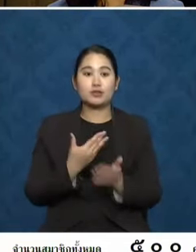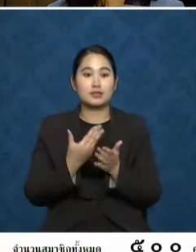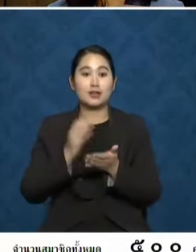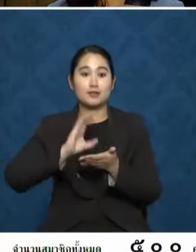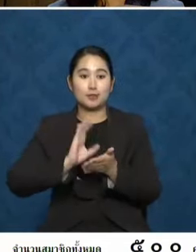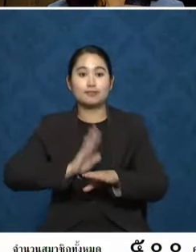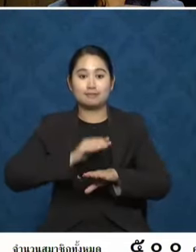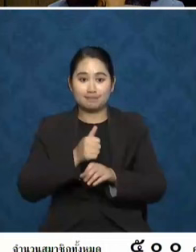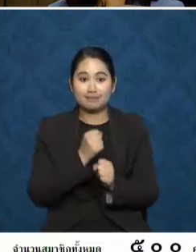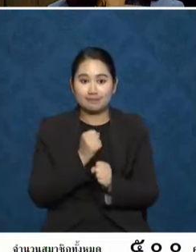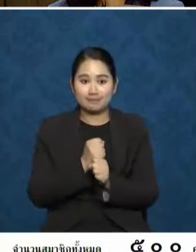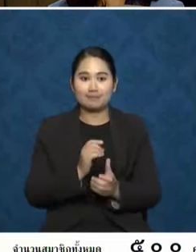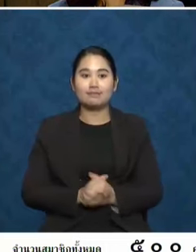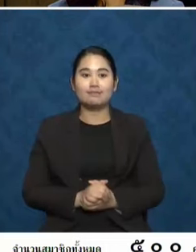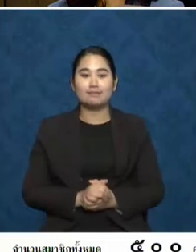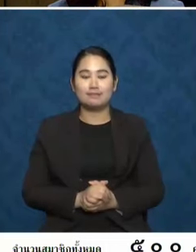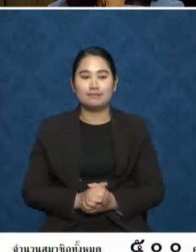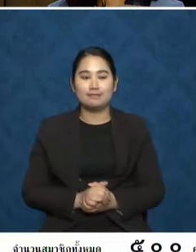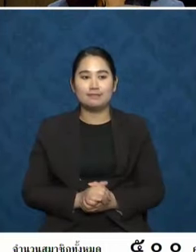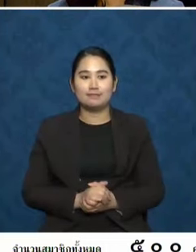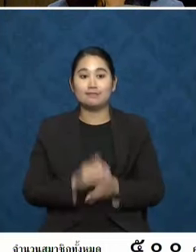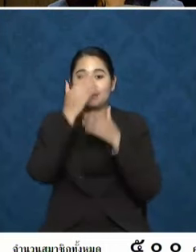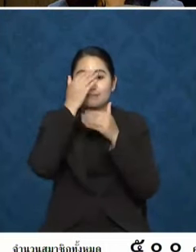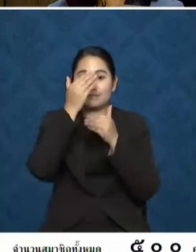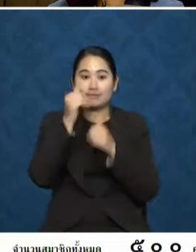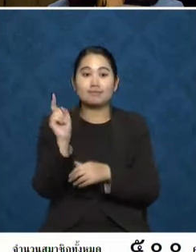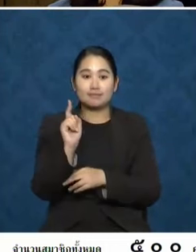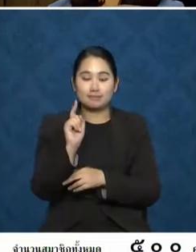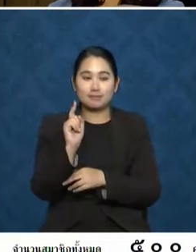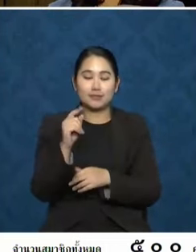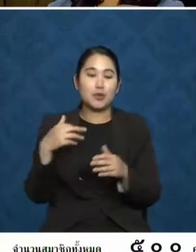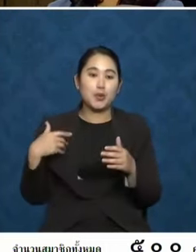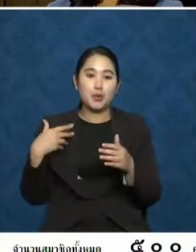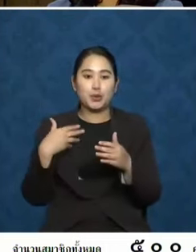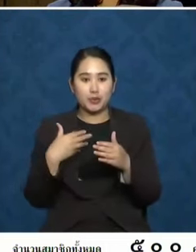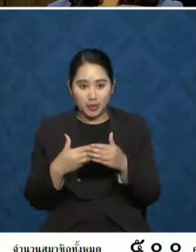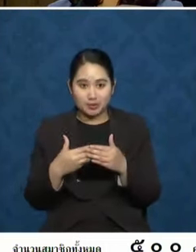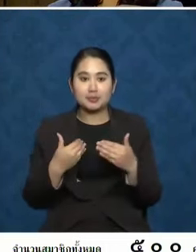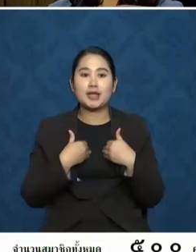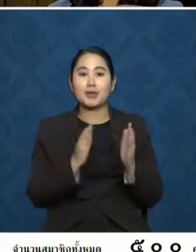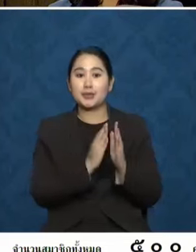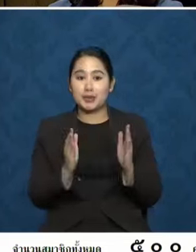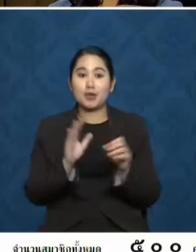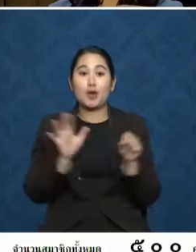ณ และความเชี่วชาญที่มีครับที่นาสนใจก็คือ ผ่านมาในรัตแรกครบแล้